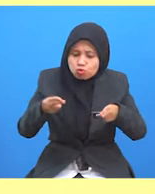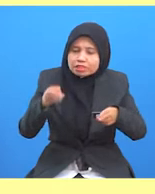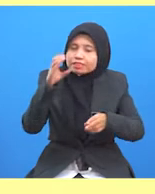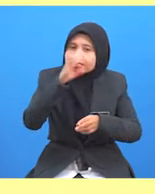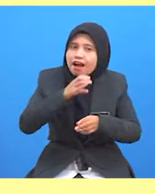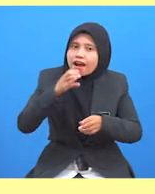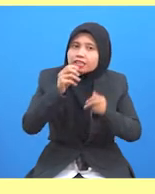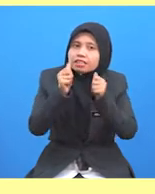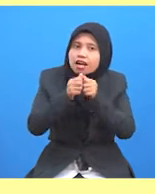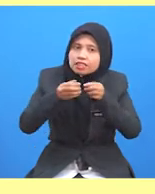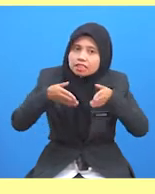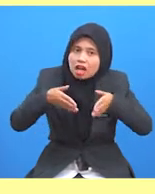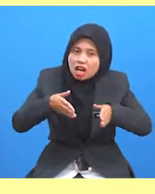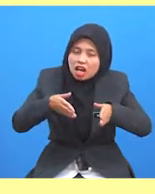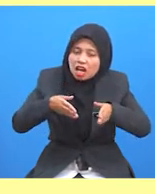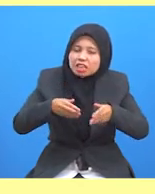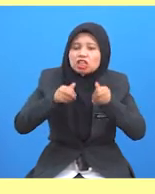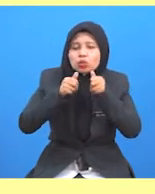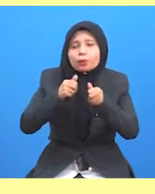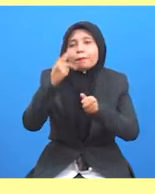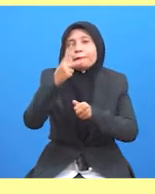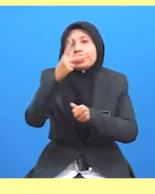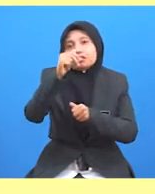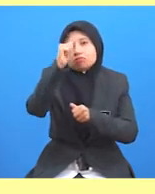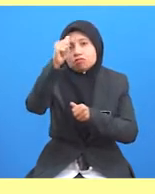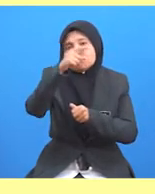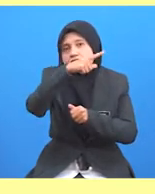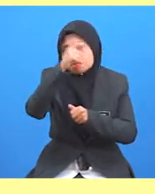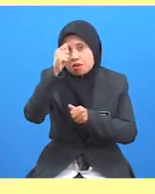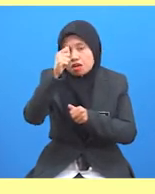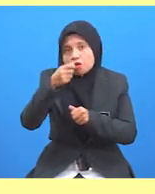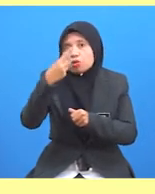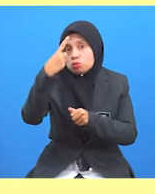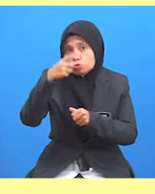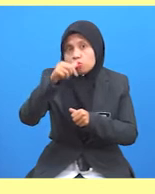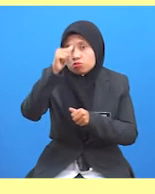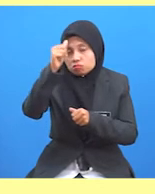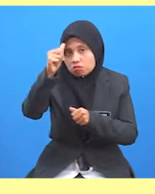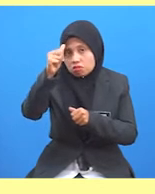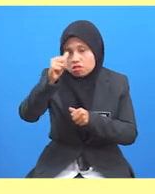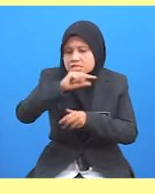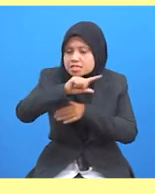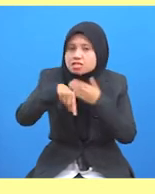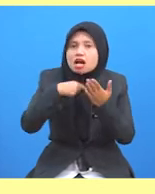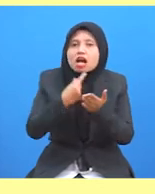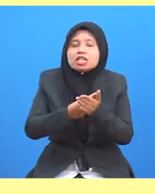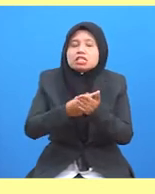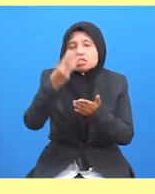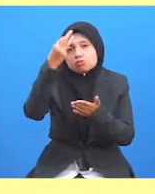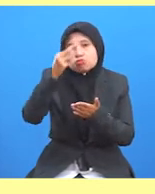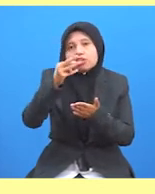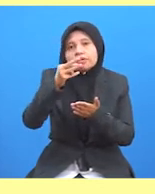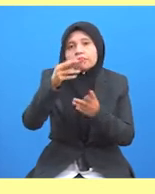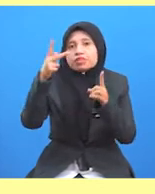mencarinya dengan jalan mematuhi perintah Allah, kerana bagi Allah jualah segala